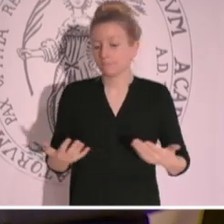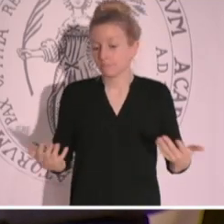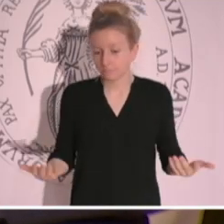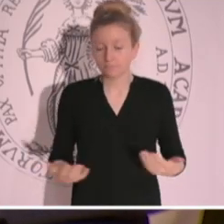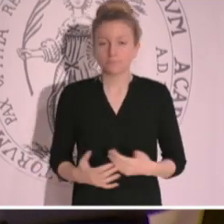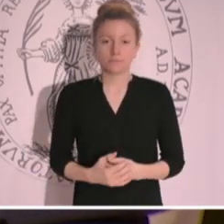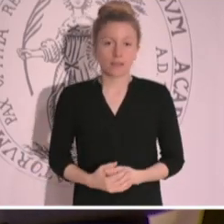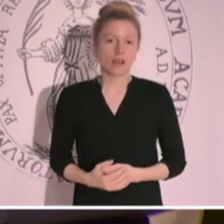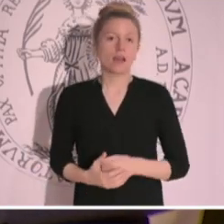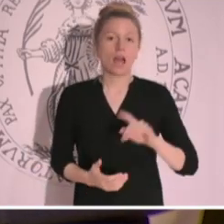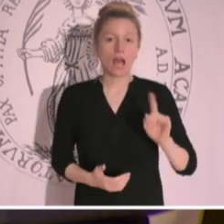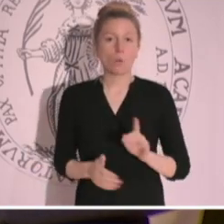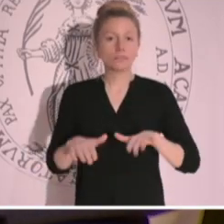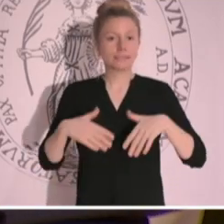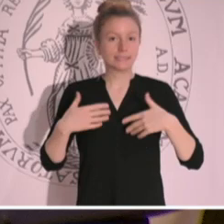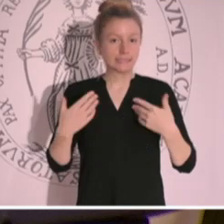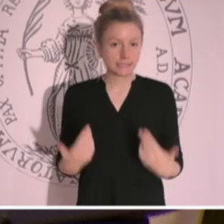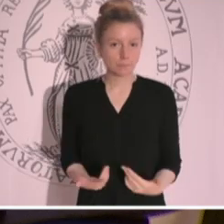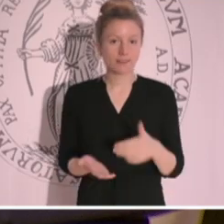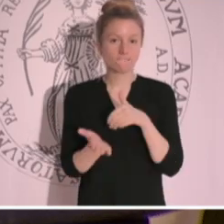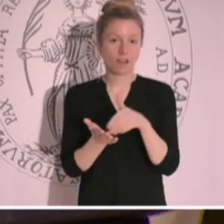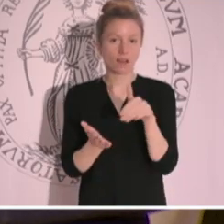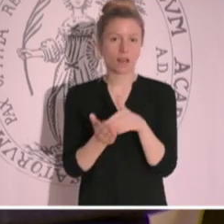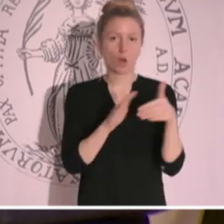an, um jetzt Ihnen weiterzuhelfen. Das heißt, wir haben